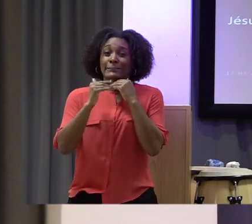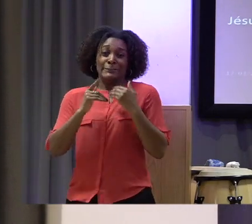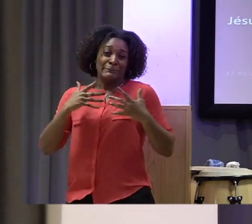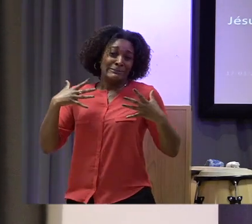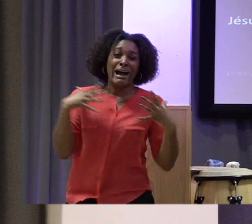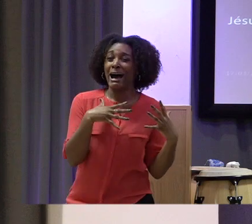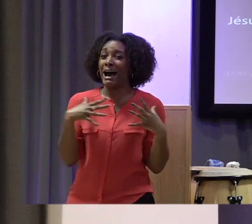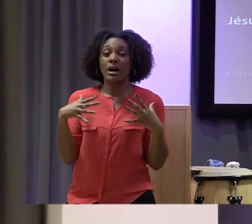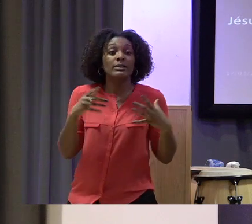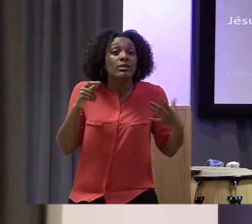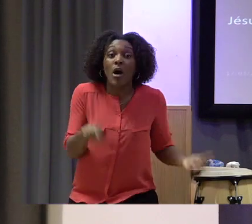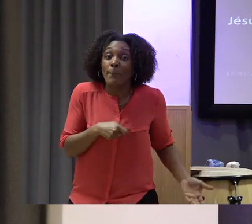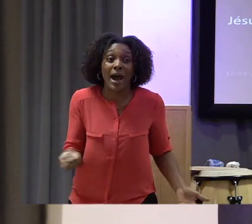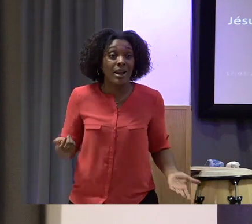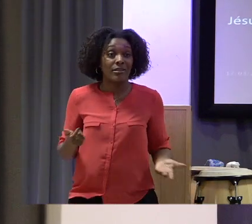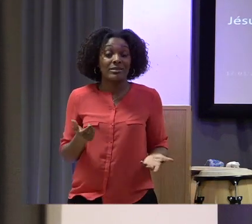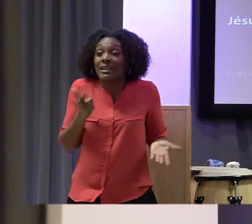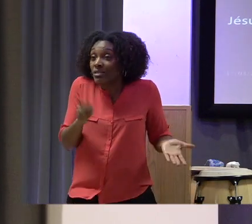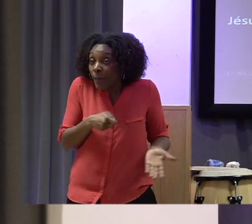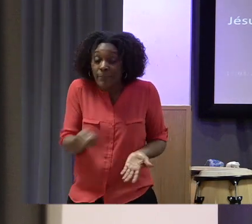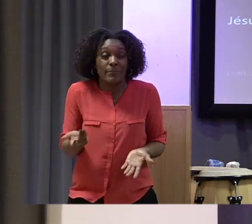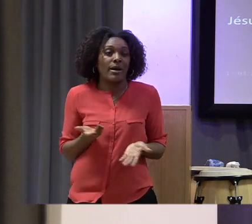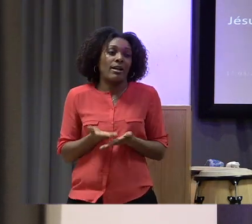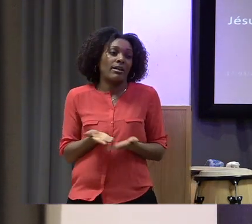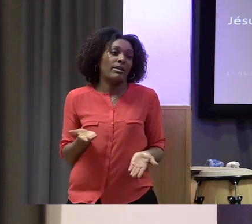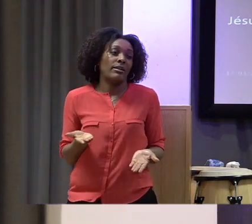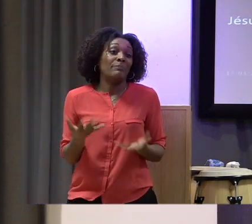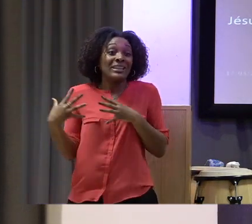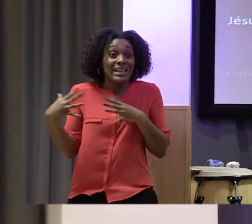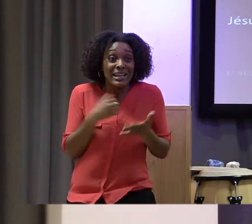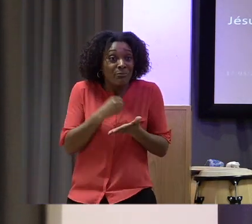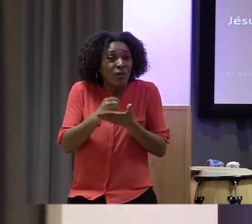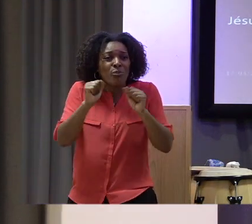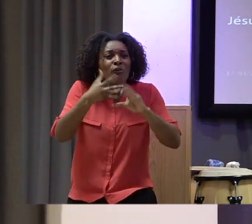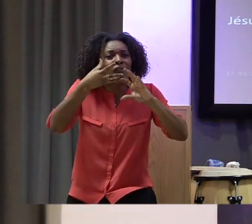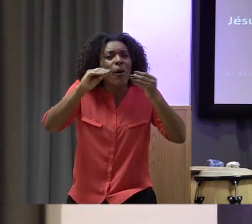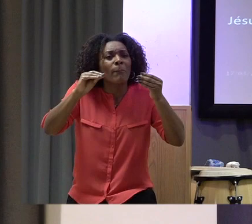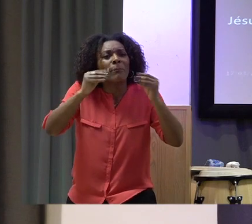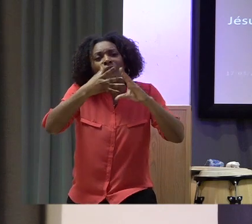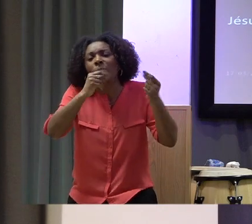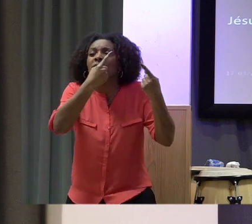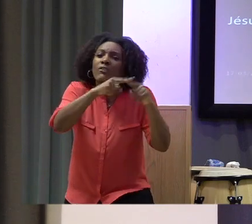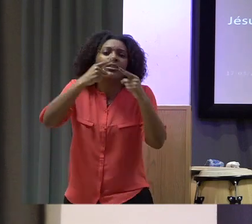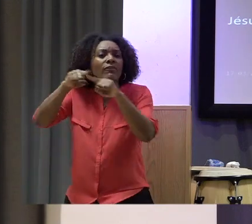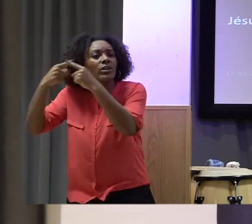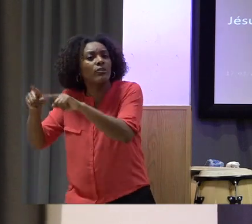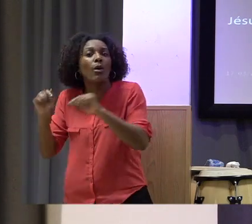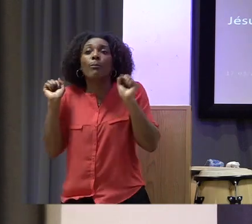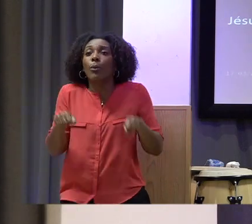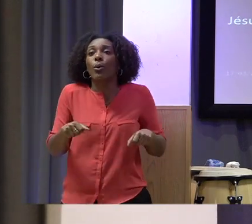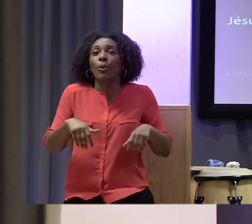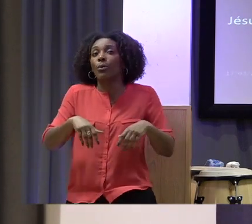affronter l'épreuve. Cette épreuve peut être de formes différentes. Elle peut